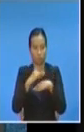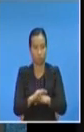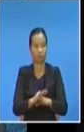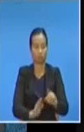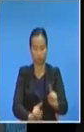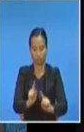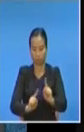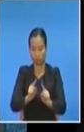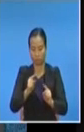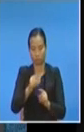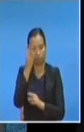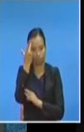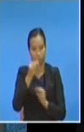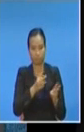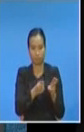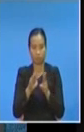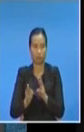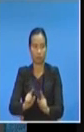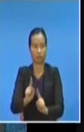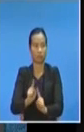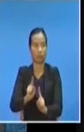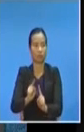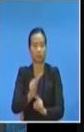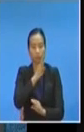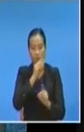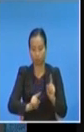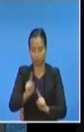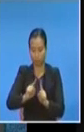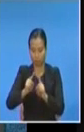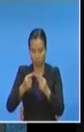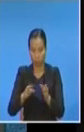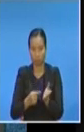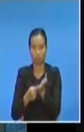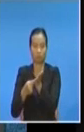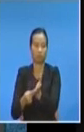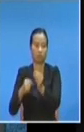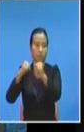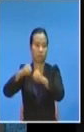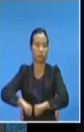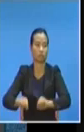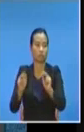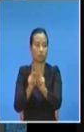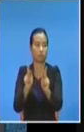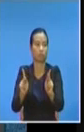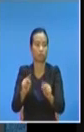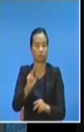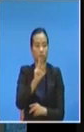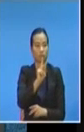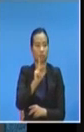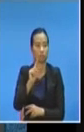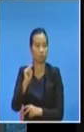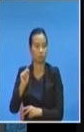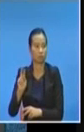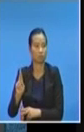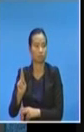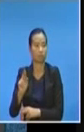ณฑ์เมื่อกำหนดหลักเกณฑ์เสร็จแล้วเนี่ยก็ให้ส่งหลักเกณฑ์นั้นมาขอรับเป็นผู้ชอบจากคณะกรรมการกตตรคณะกรรม